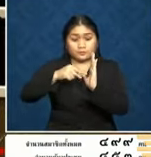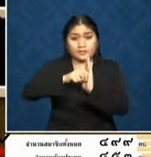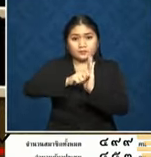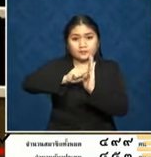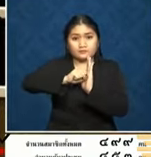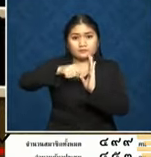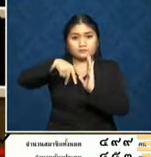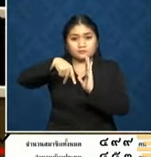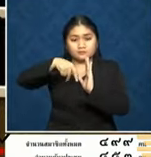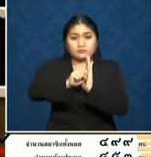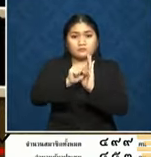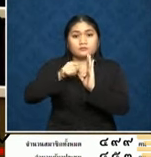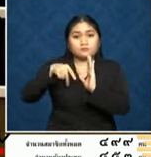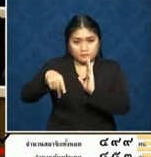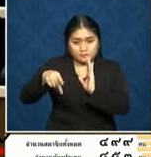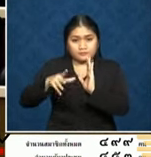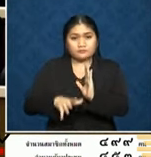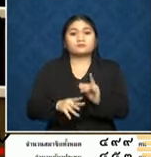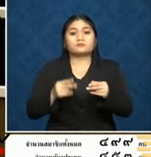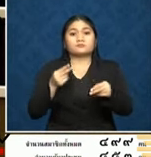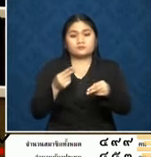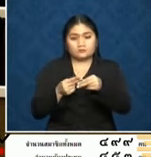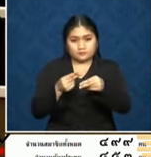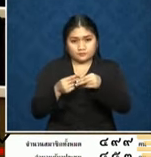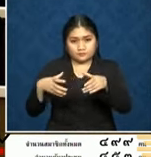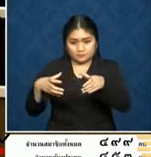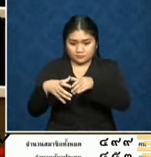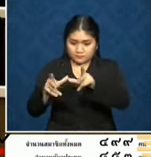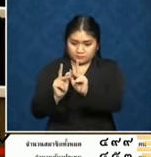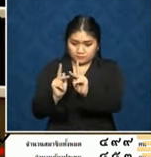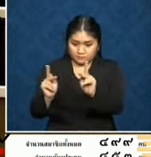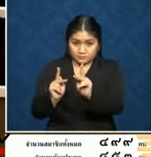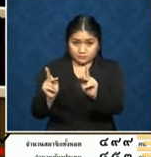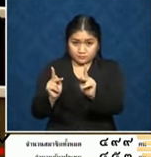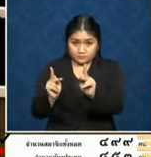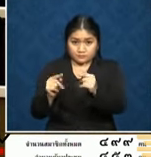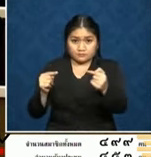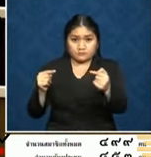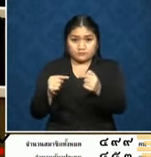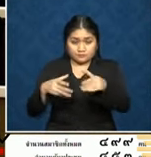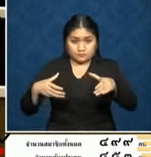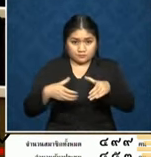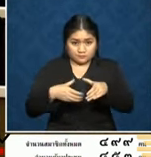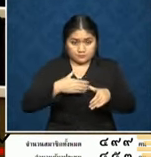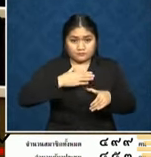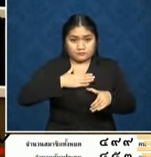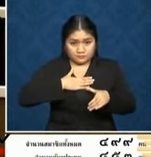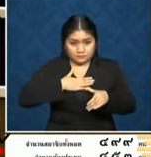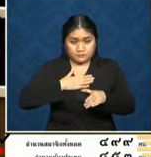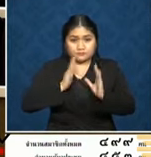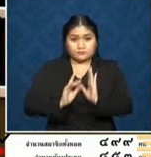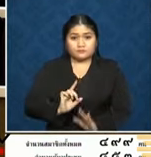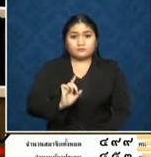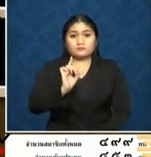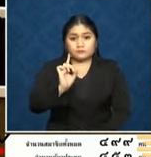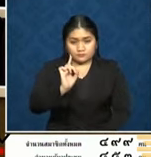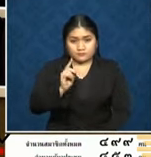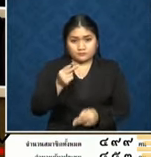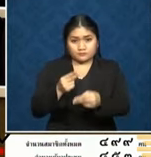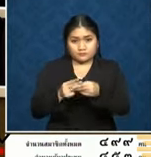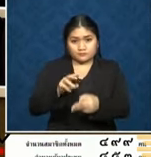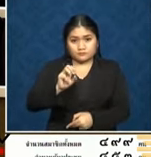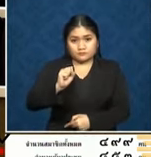าขอเสนอคณะกรรมการวิสามัญในสัดส่วนของพรรคชาติไทยพัฒนาจำนวนหนึ่งท่านขอเสนอท่าน